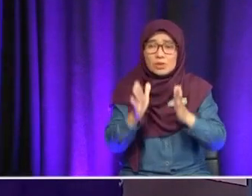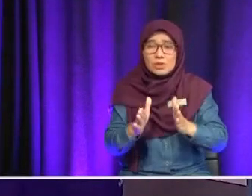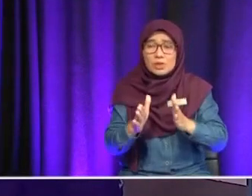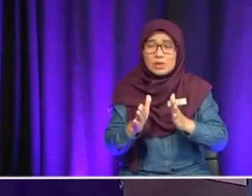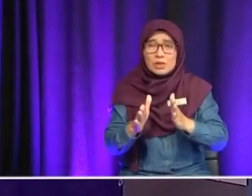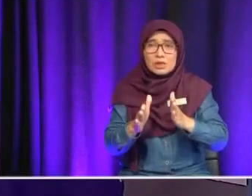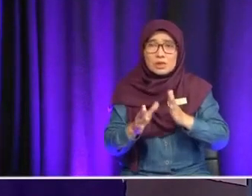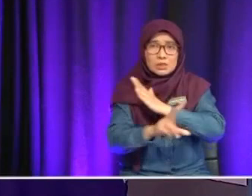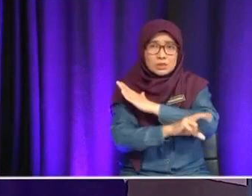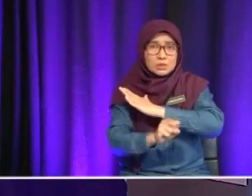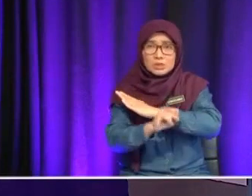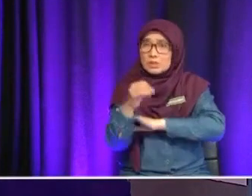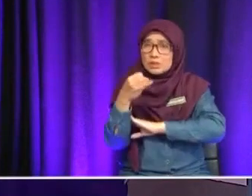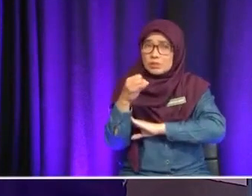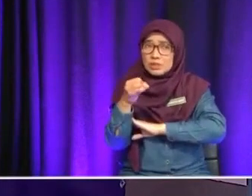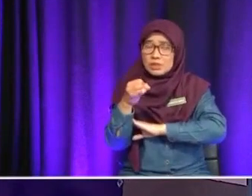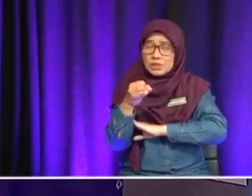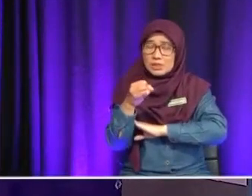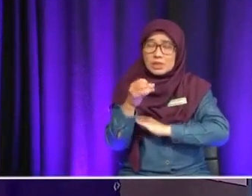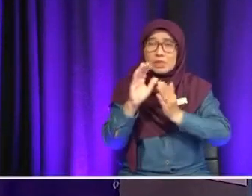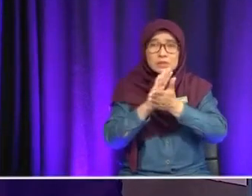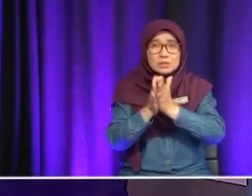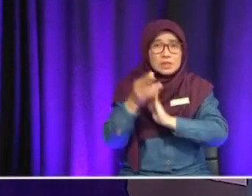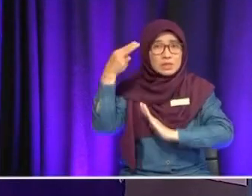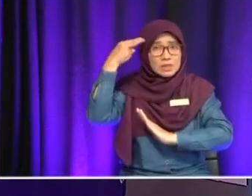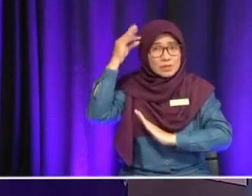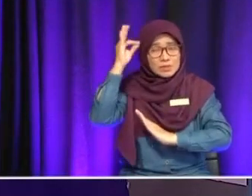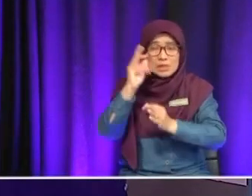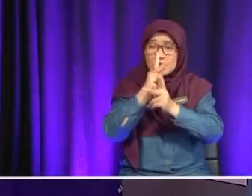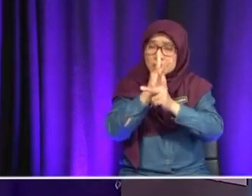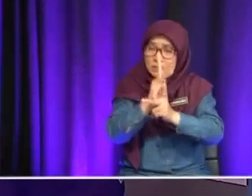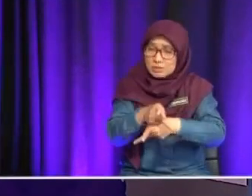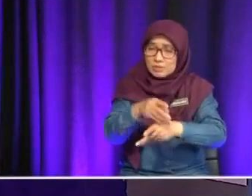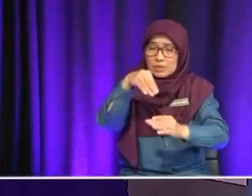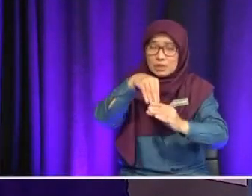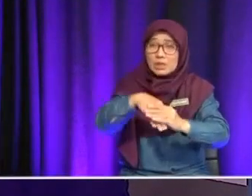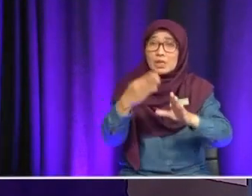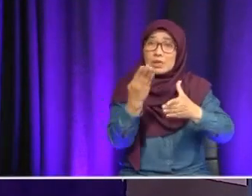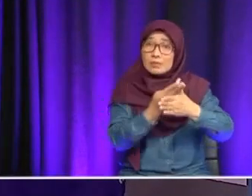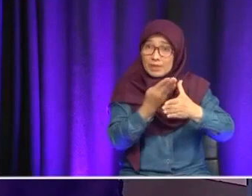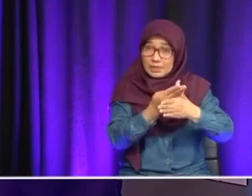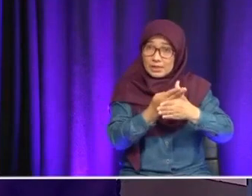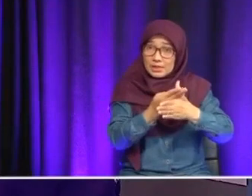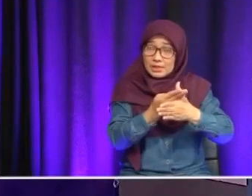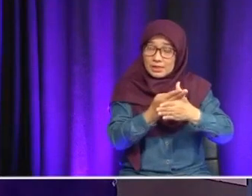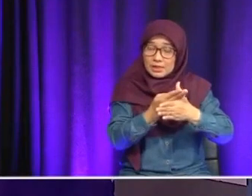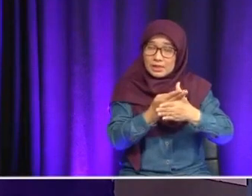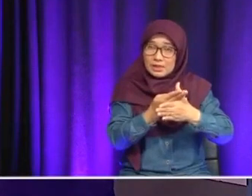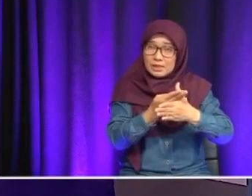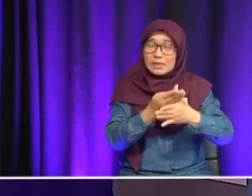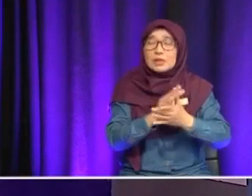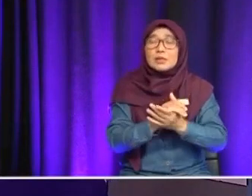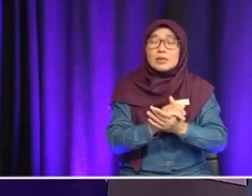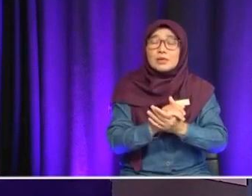Maka Hafi simpankan duit tadi ke dalam bank. Depositkan ke dalam bank. Jadi Hafi dan